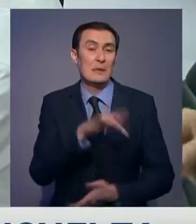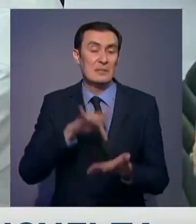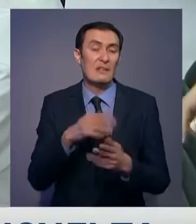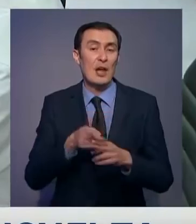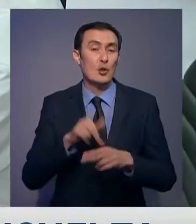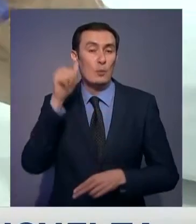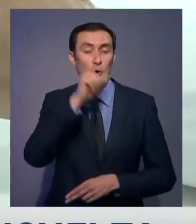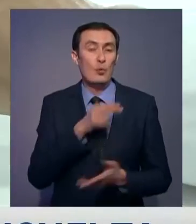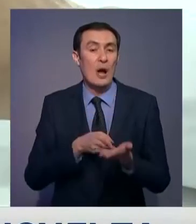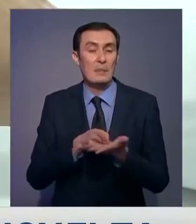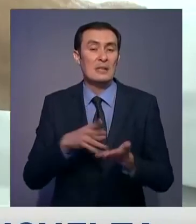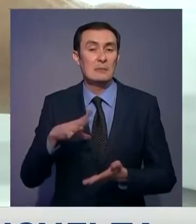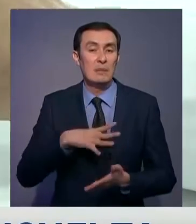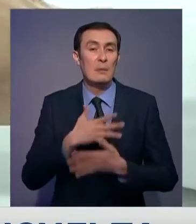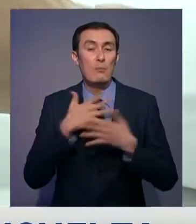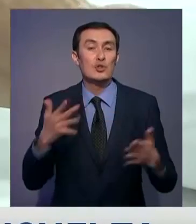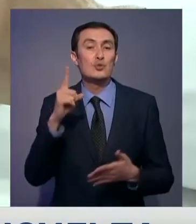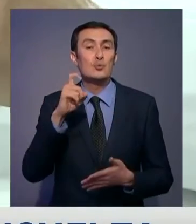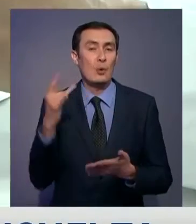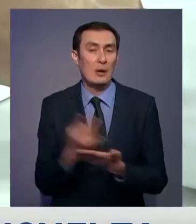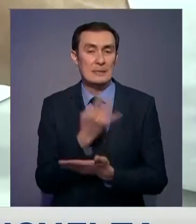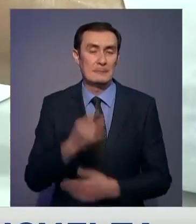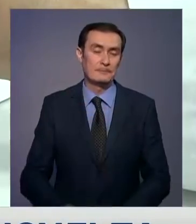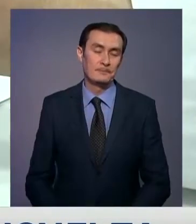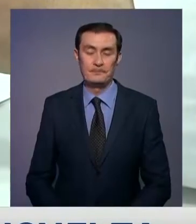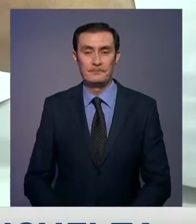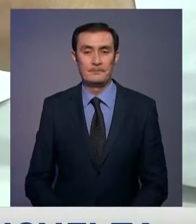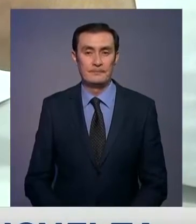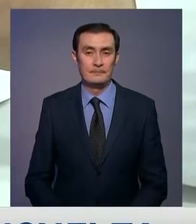их провели свыше 100 раз.